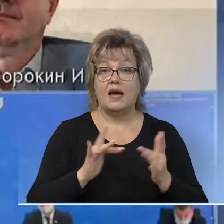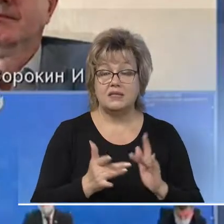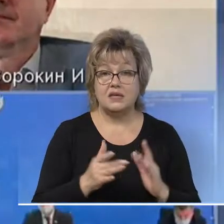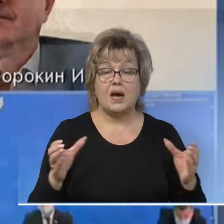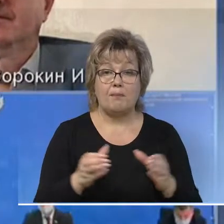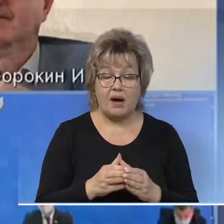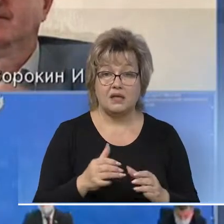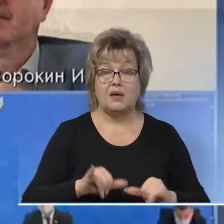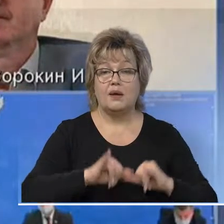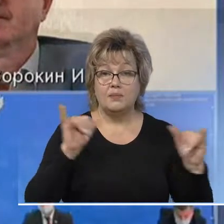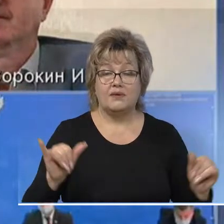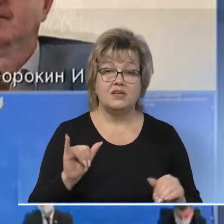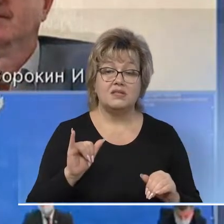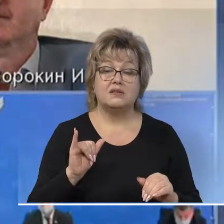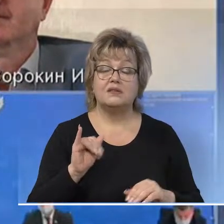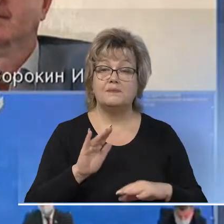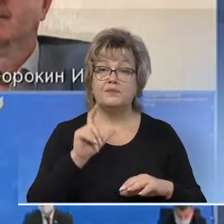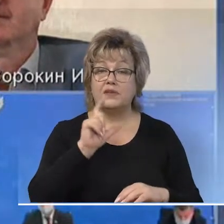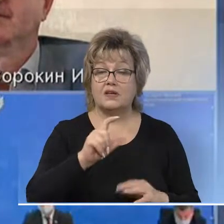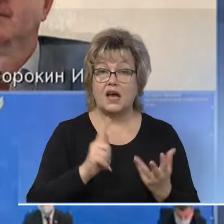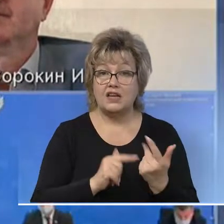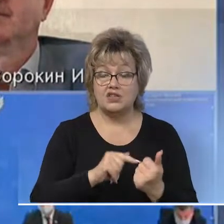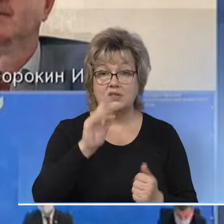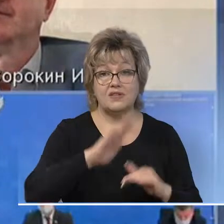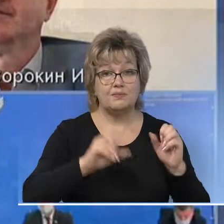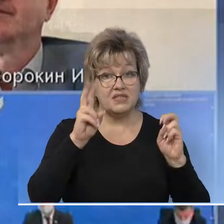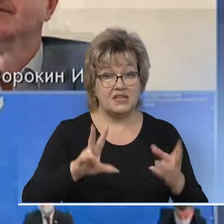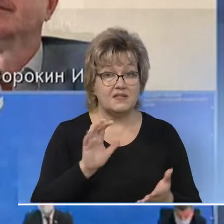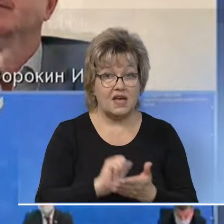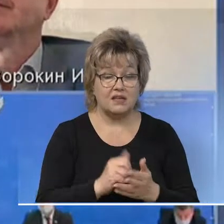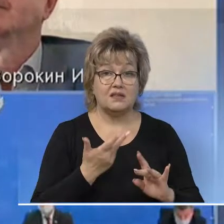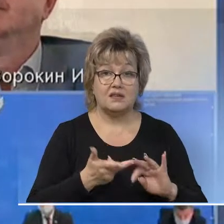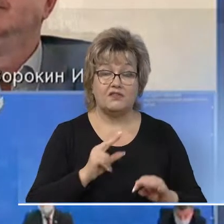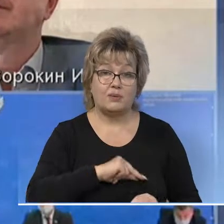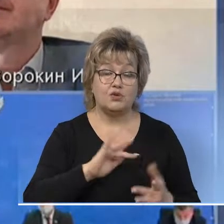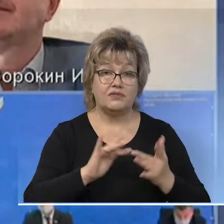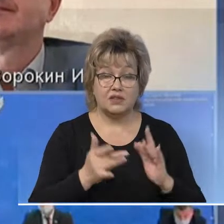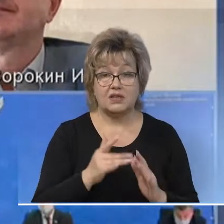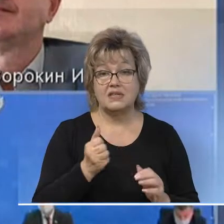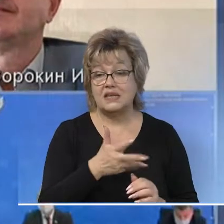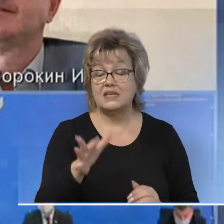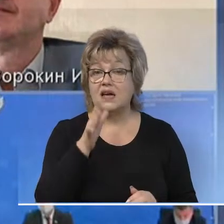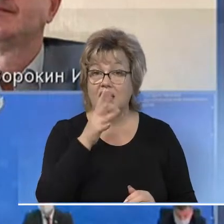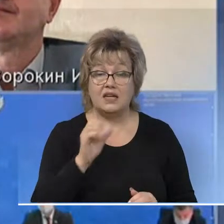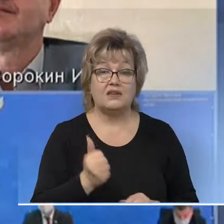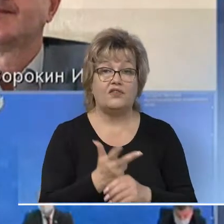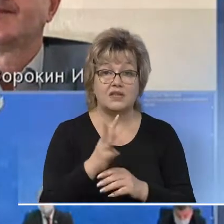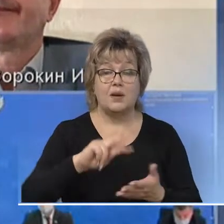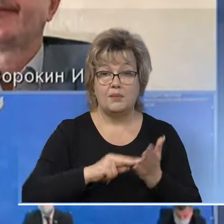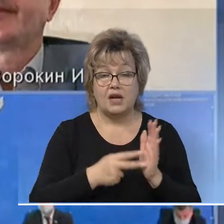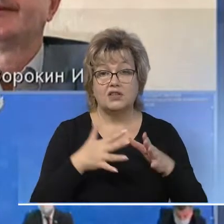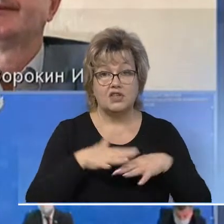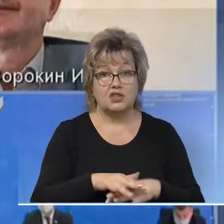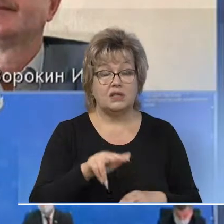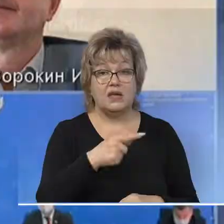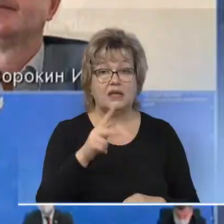нам повысит количество специалистов, занятых в IT-индустрии. Причем это может произойти увеличение за несколько лет в разы. Проект